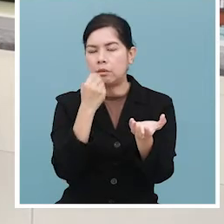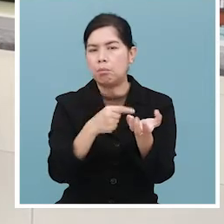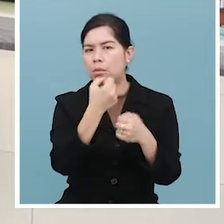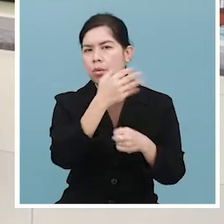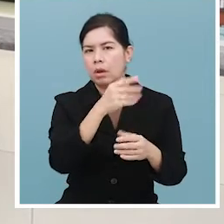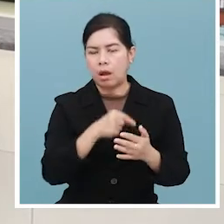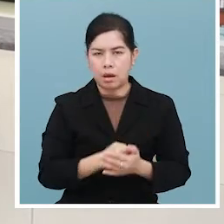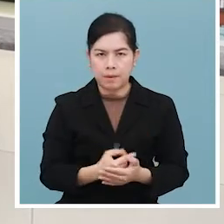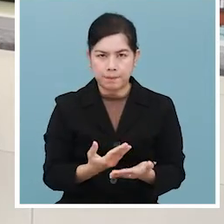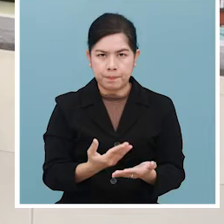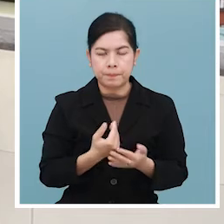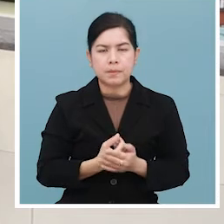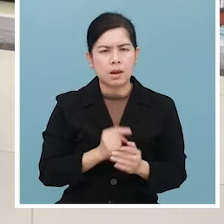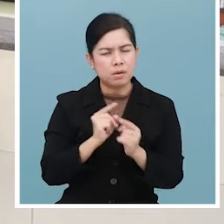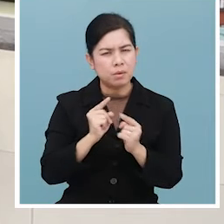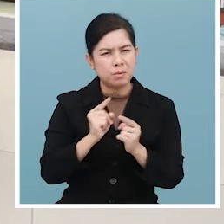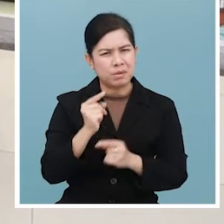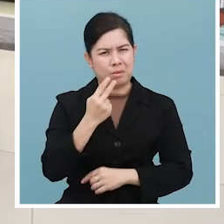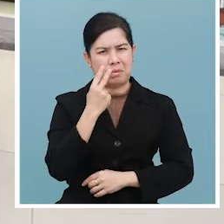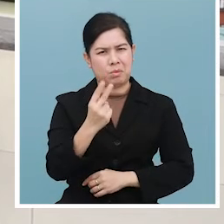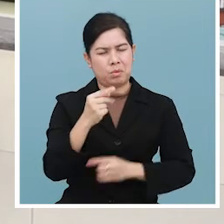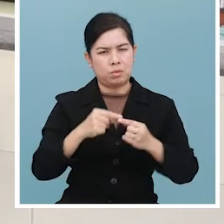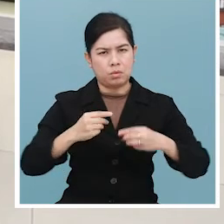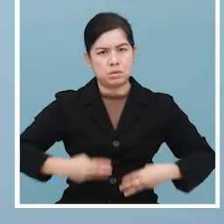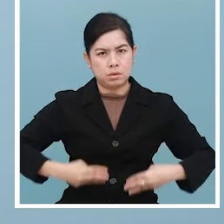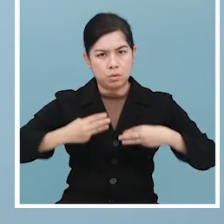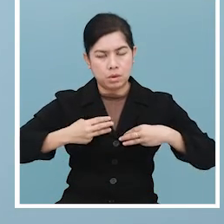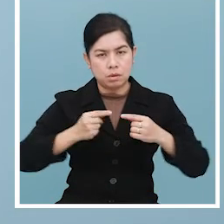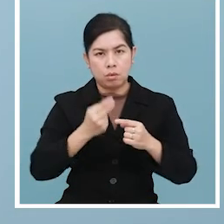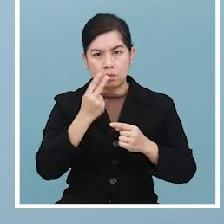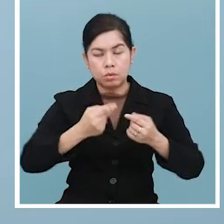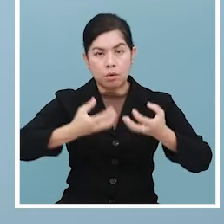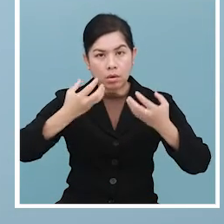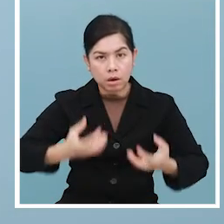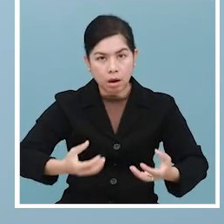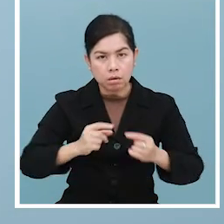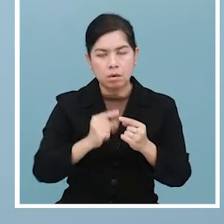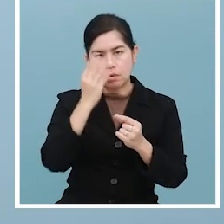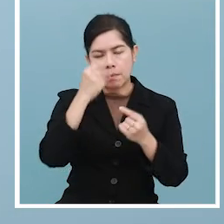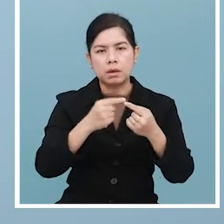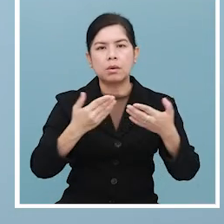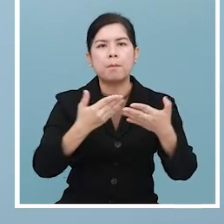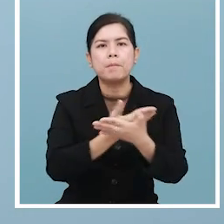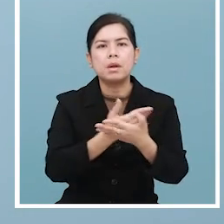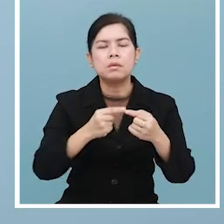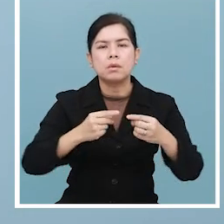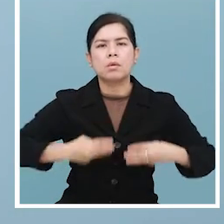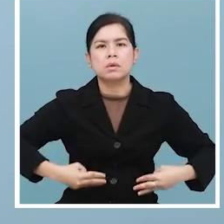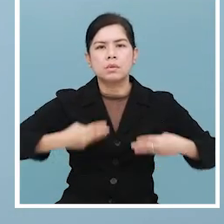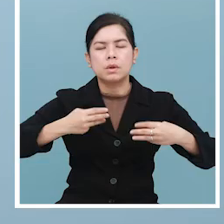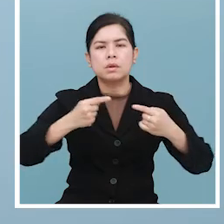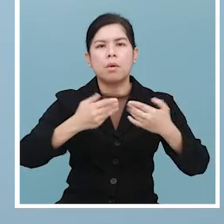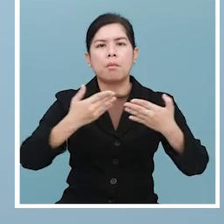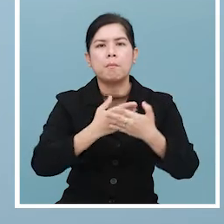หลังจากคุยกับพี่ผัดไทยทำให้หลายคนคิดเลยนะคะว่าโอ้โหชีวิตที่สุดโต่งขนาดนี้อะไรทำให้พี่ผัดไทยเนี่ยเปลี่ยนวิถีชีวิตเดี๋ยวเรามาติ